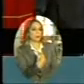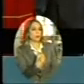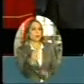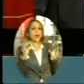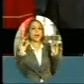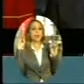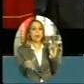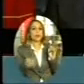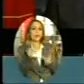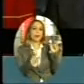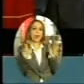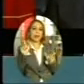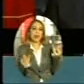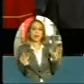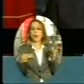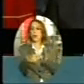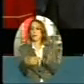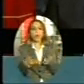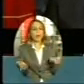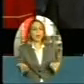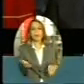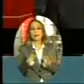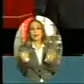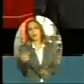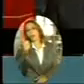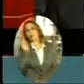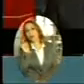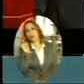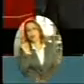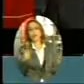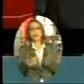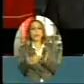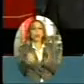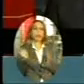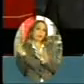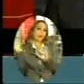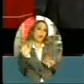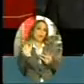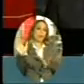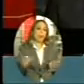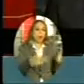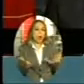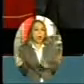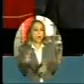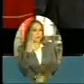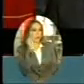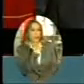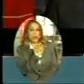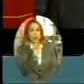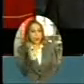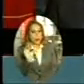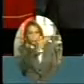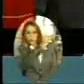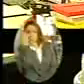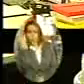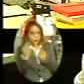עשרות אלפי בני אדם שאין להם חשמל מאז אתמול, בגלל סופה, קצת גשם ורוח, זה לא נראה לך מחדל יוצא דופן בכל קנה